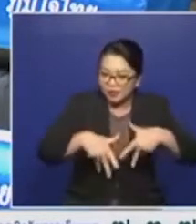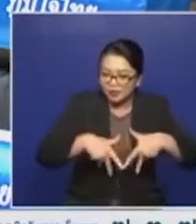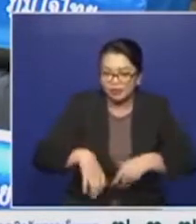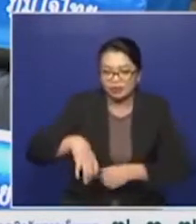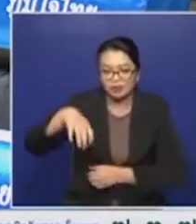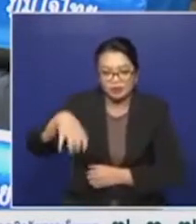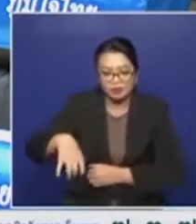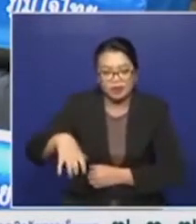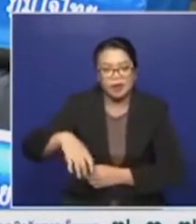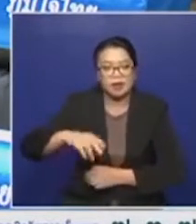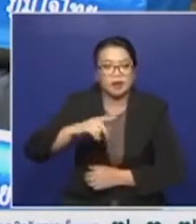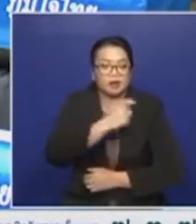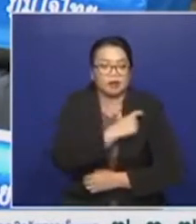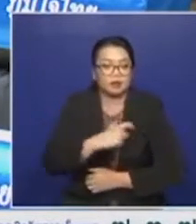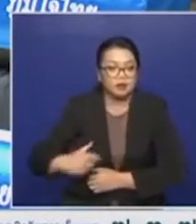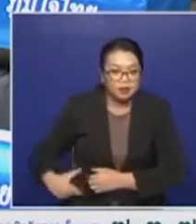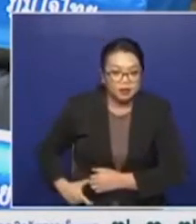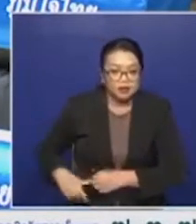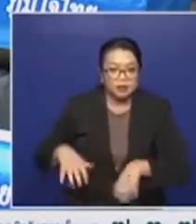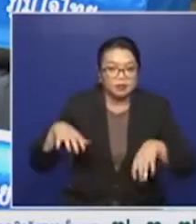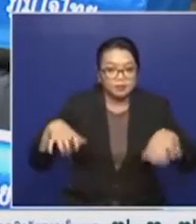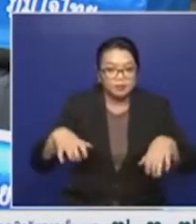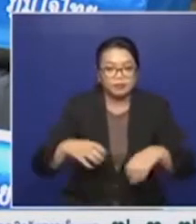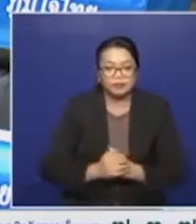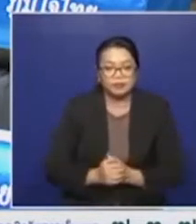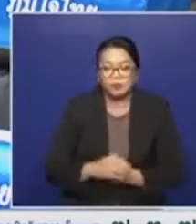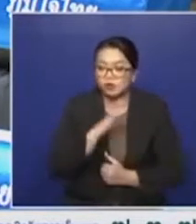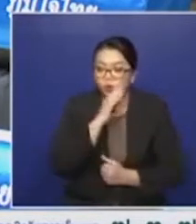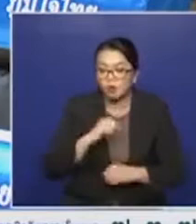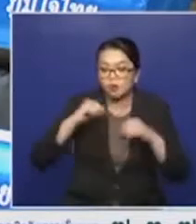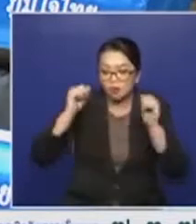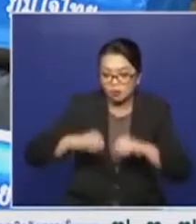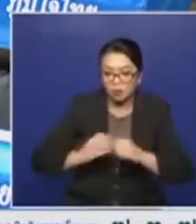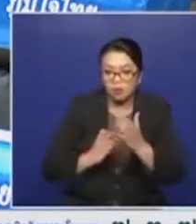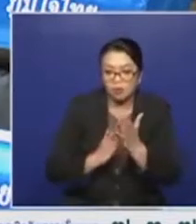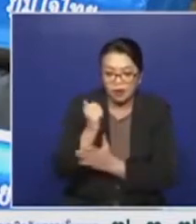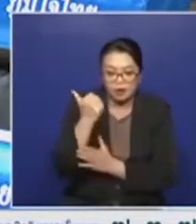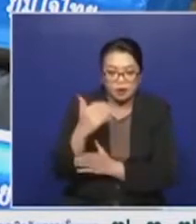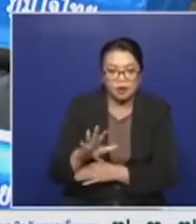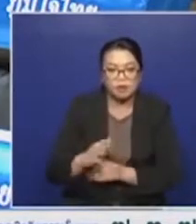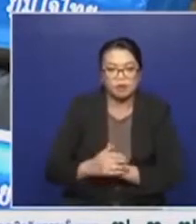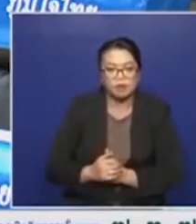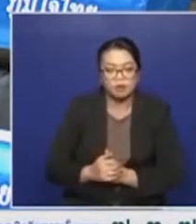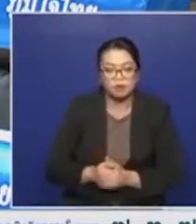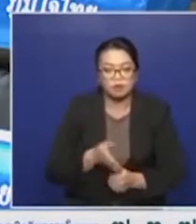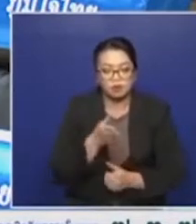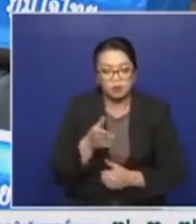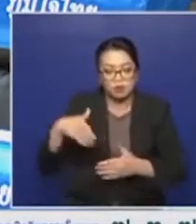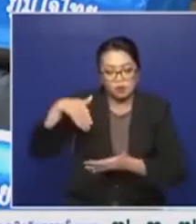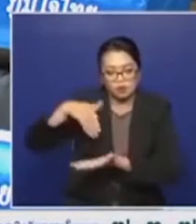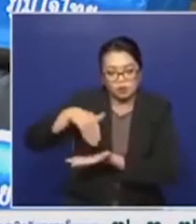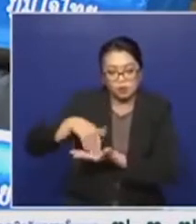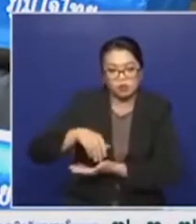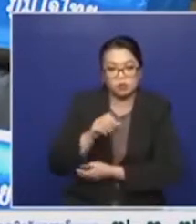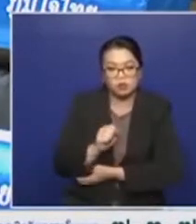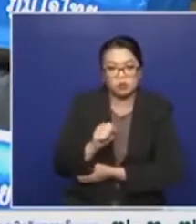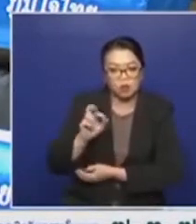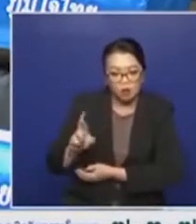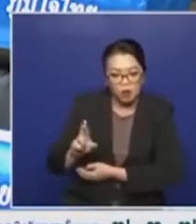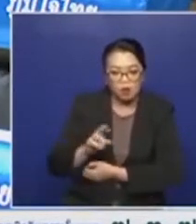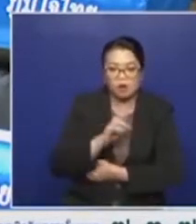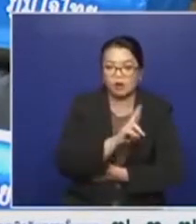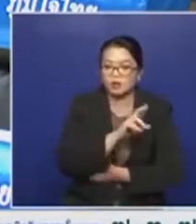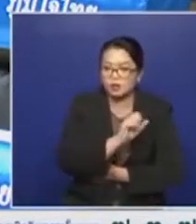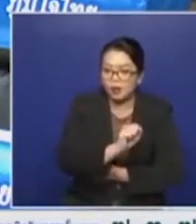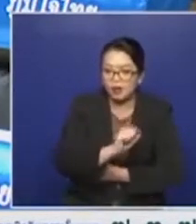สถาบันที่สำคัญซึ่งท้ายที่สุดเมื่อข้อตกลงดังกล่าวได้ถูกสร้างขึ้นมาแล้วตัวสน.รัฐสภา